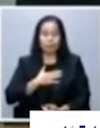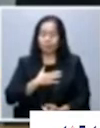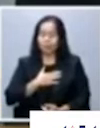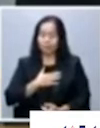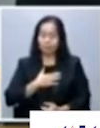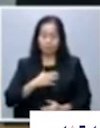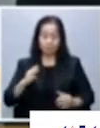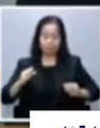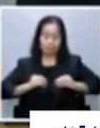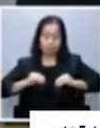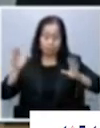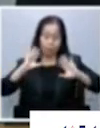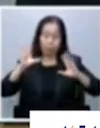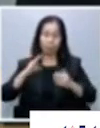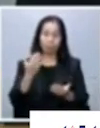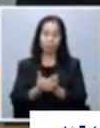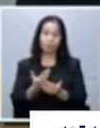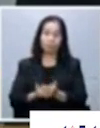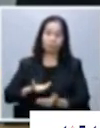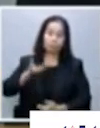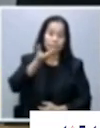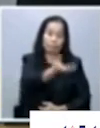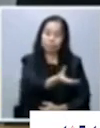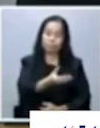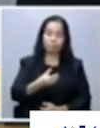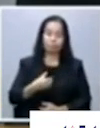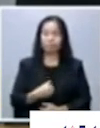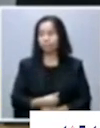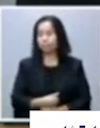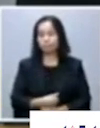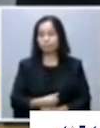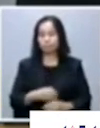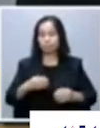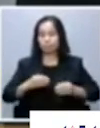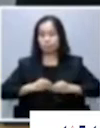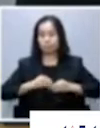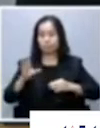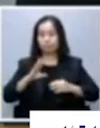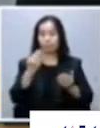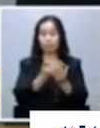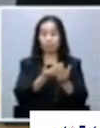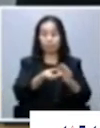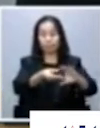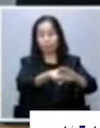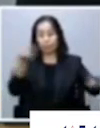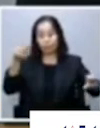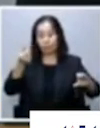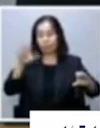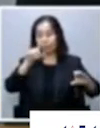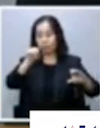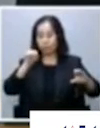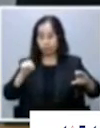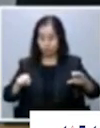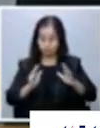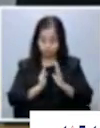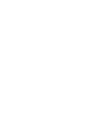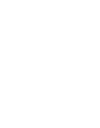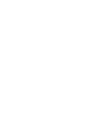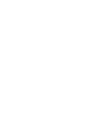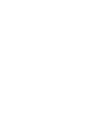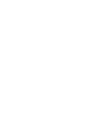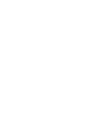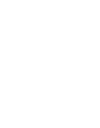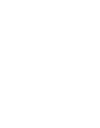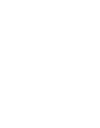าณที่กระทรวงการต่างประเทศได้รับผมขอสงวนคำแปรติปรับลด 15% ครับขอบคุณครับ ครับ